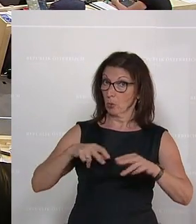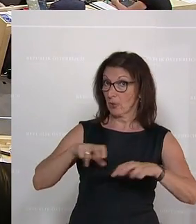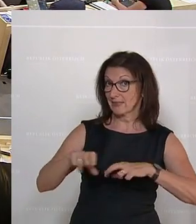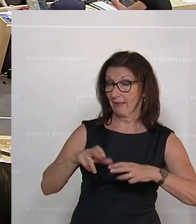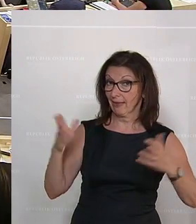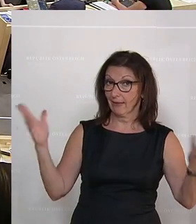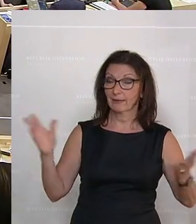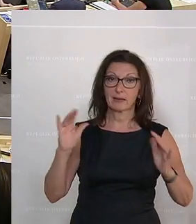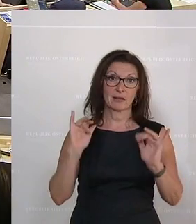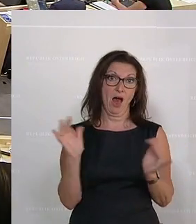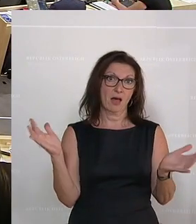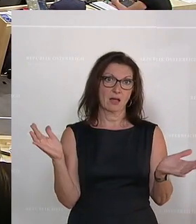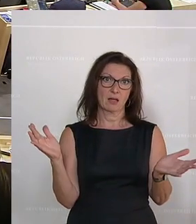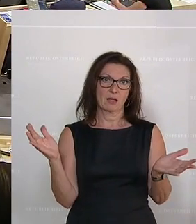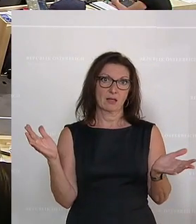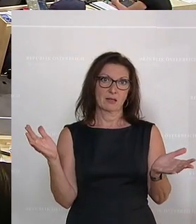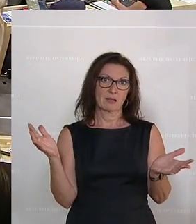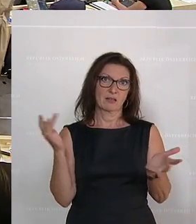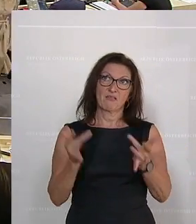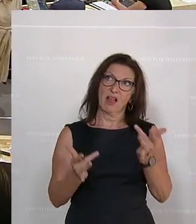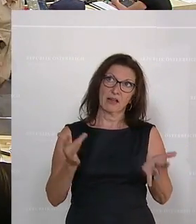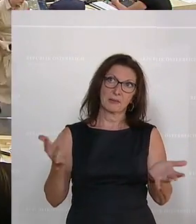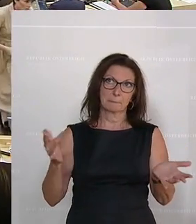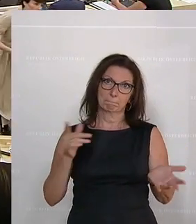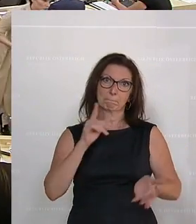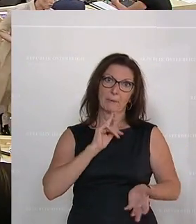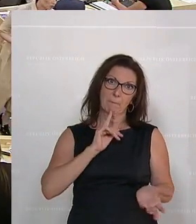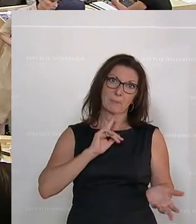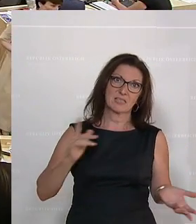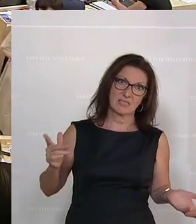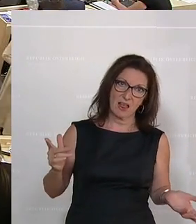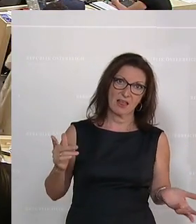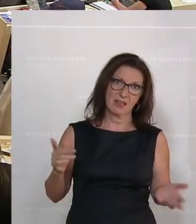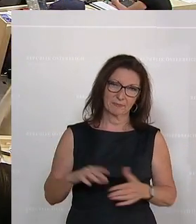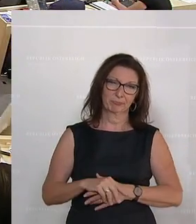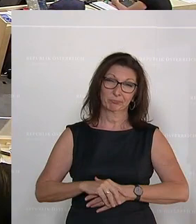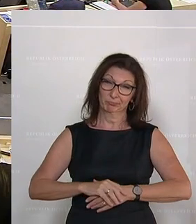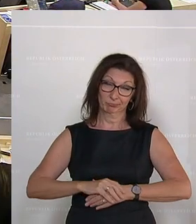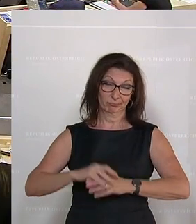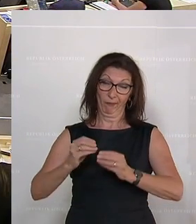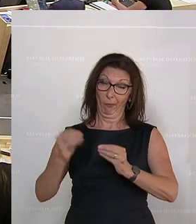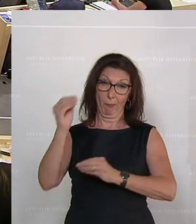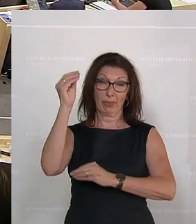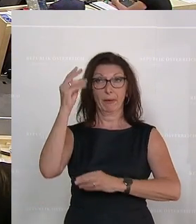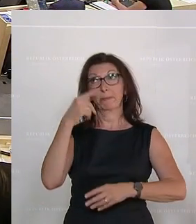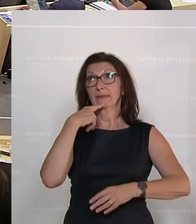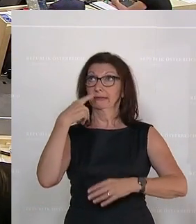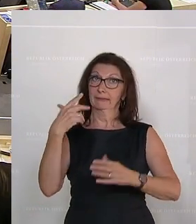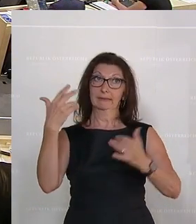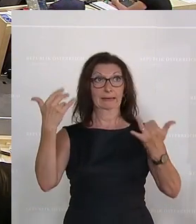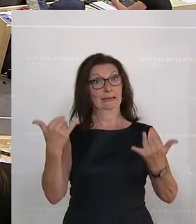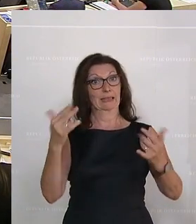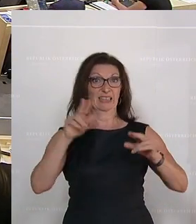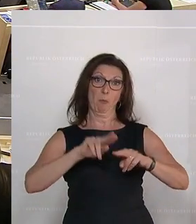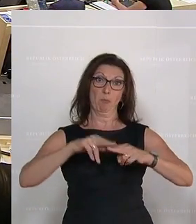deshalb sei die kampagne richtig gewesen am wort ist nun gerald loacker er ist als letzter sprecher in dieser kurzen debatte gemeldet